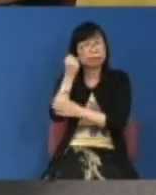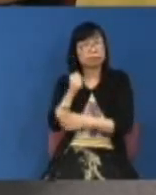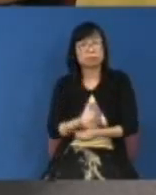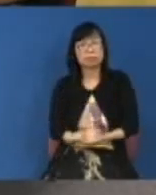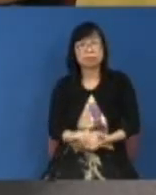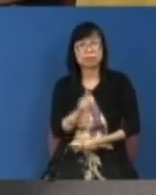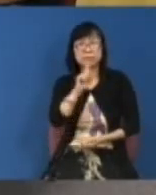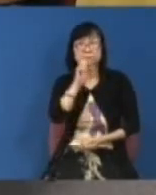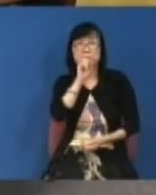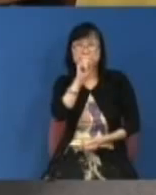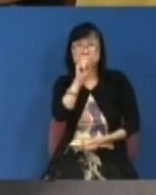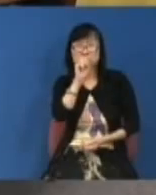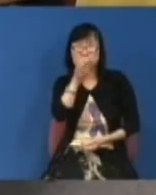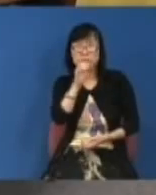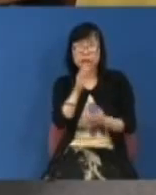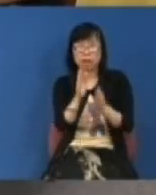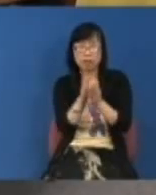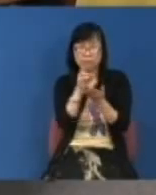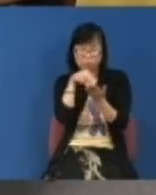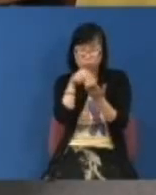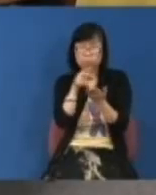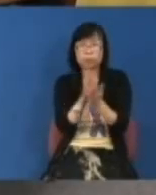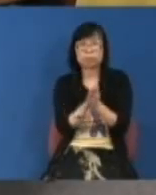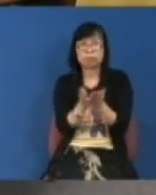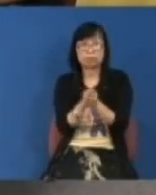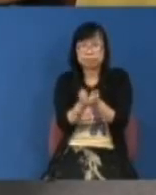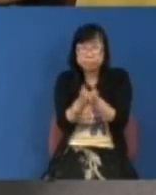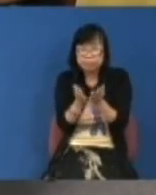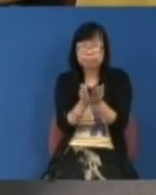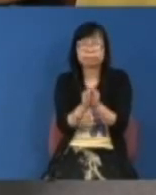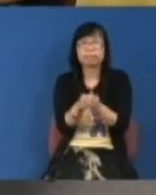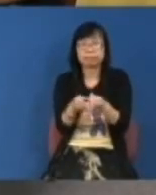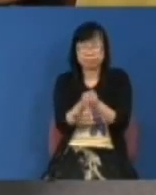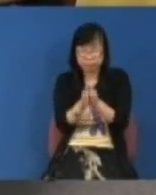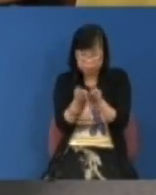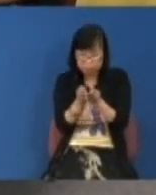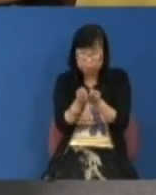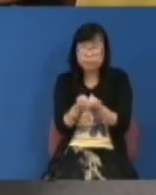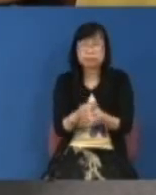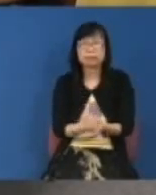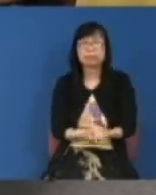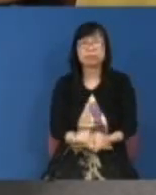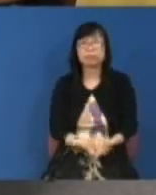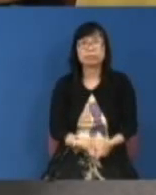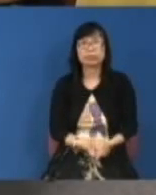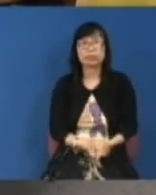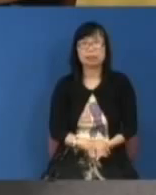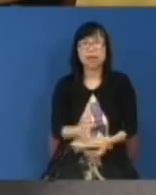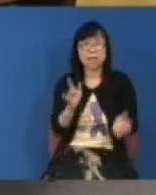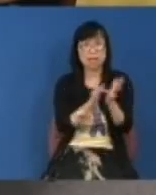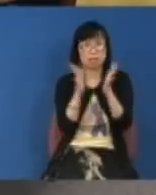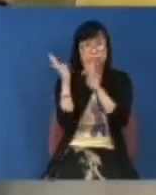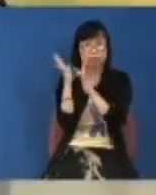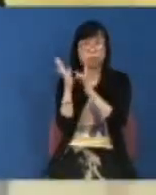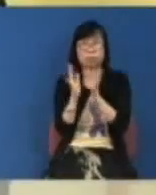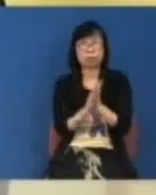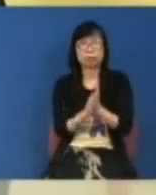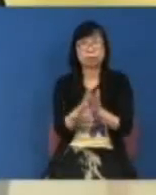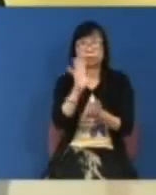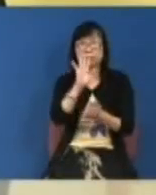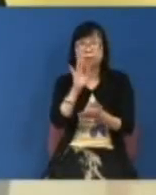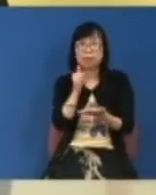的？耶穌最憎這些人嘛，是不是啊？耶穌如果不是在人